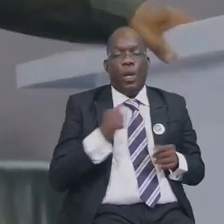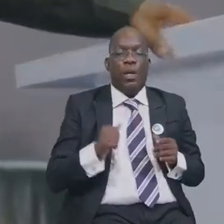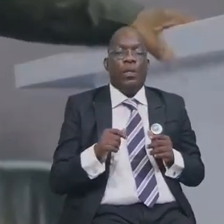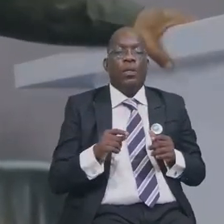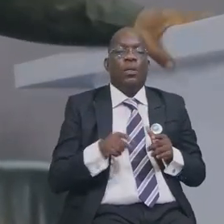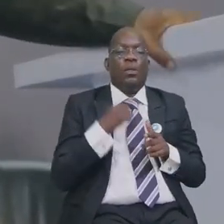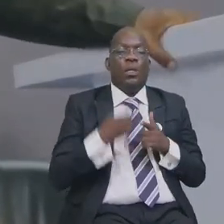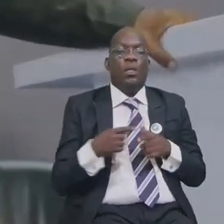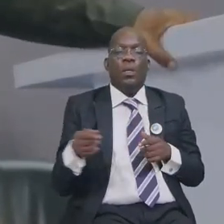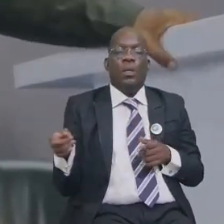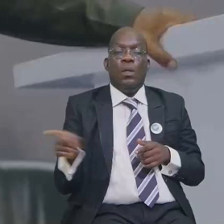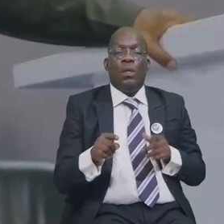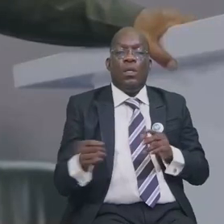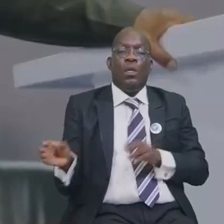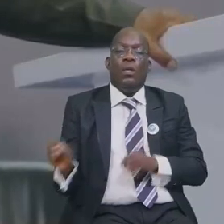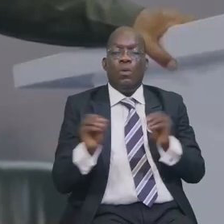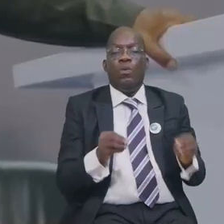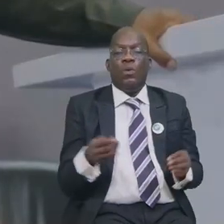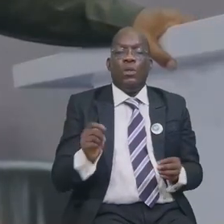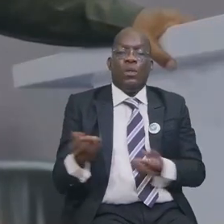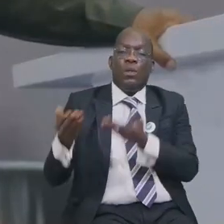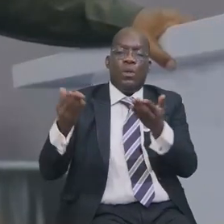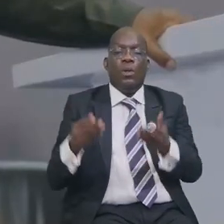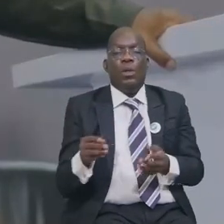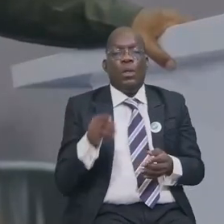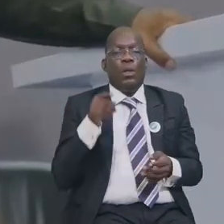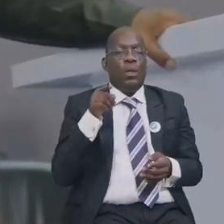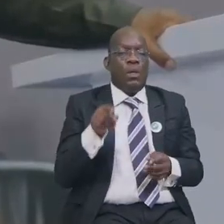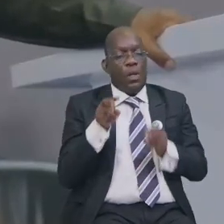Ils ont mis le sacrifice. Ils les regardaient.